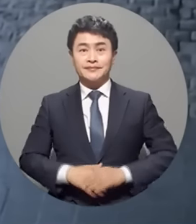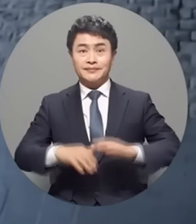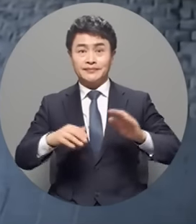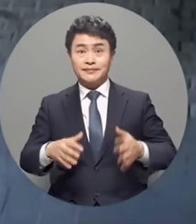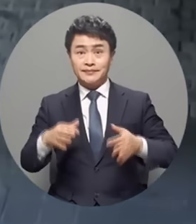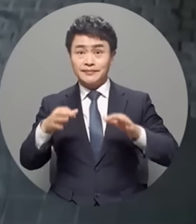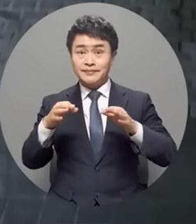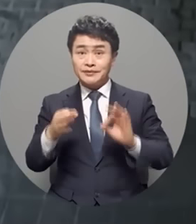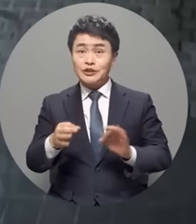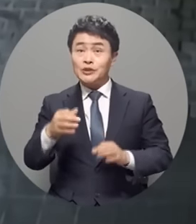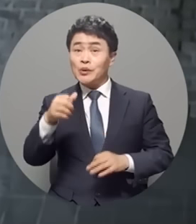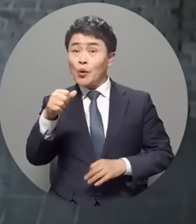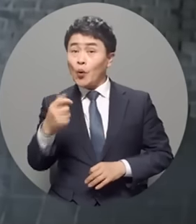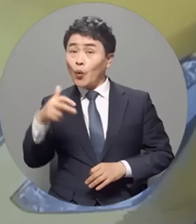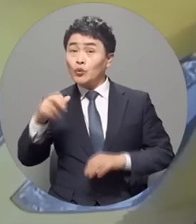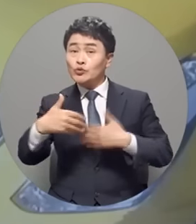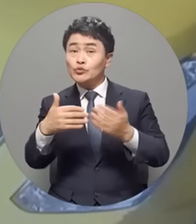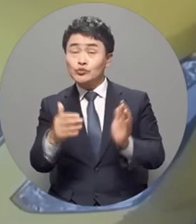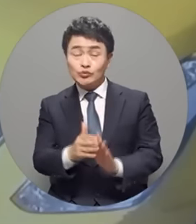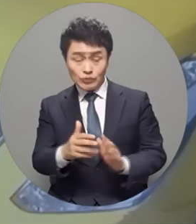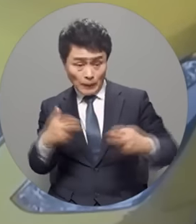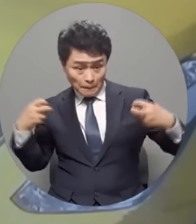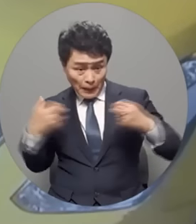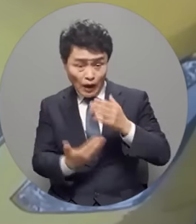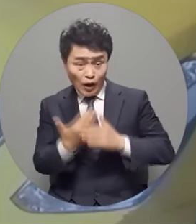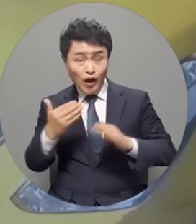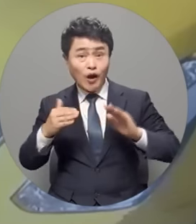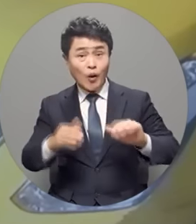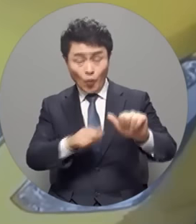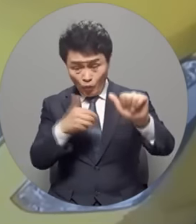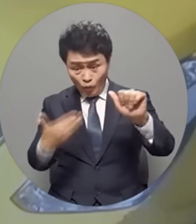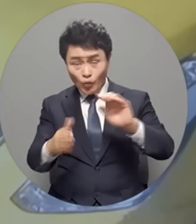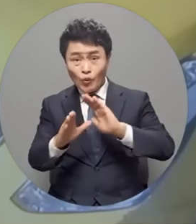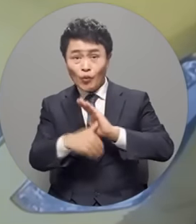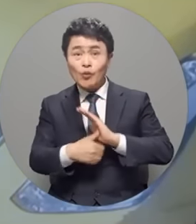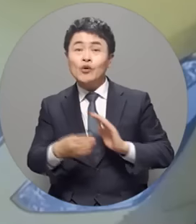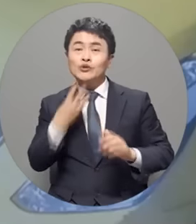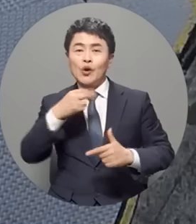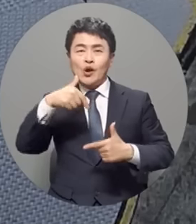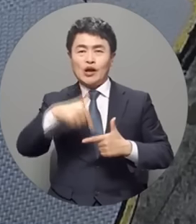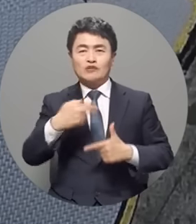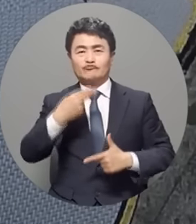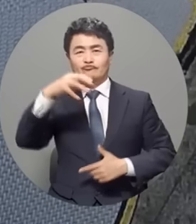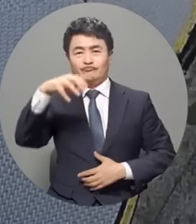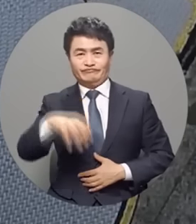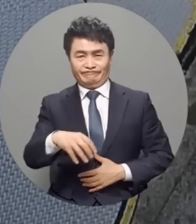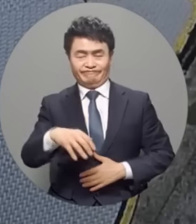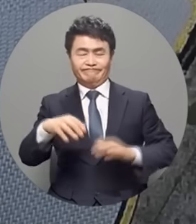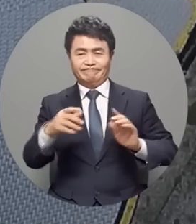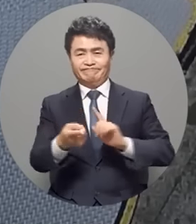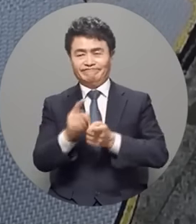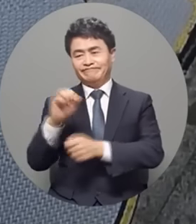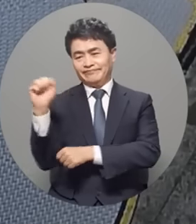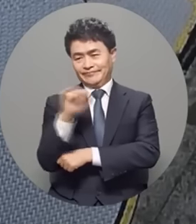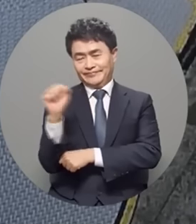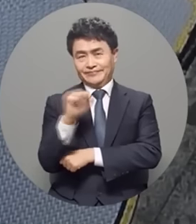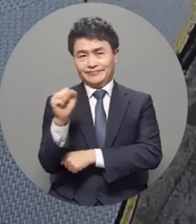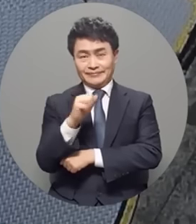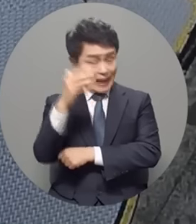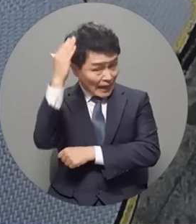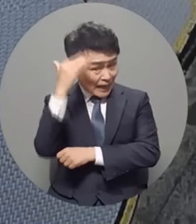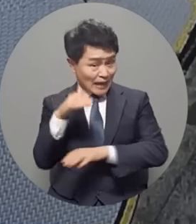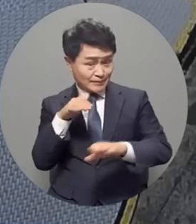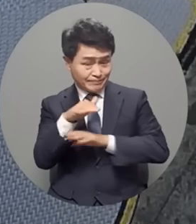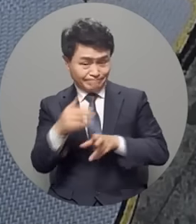기입니다 사고를 낸 지난 9일 김씨는 서울 강남에 한 유흥업소에서 나와 대리 기사가 운전하는 검은색